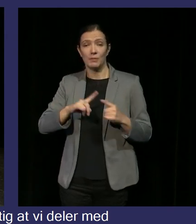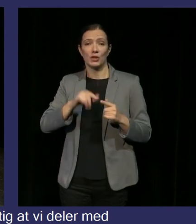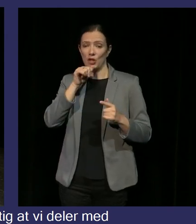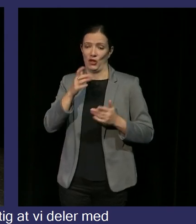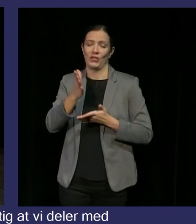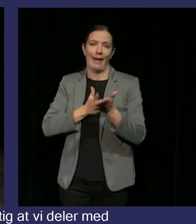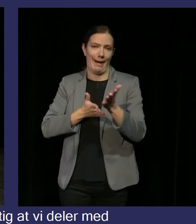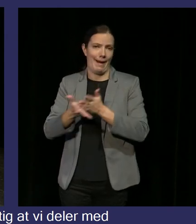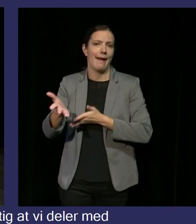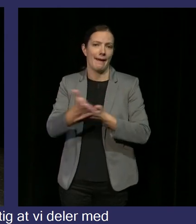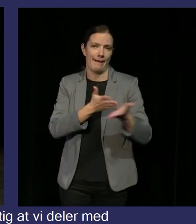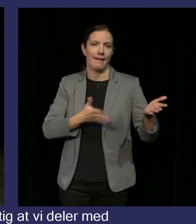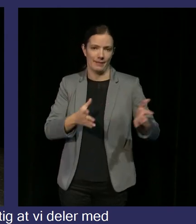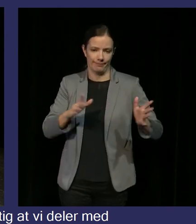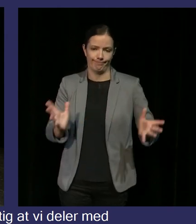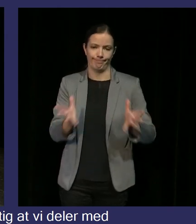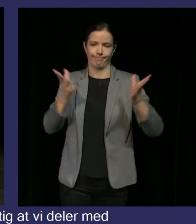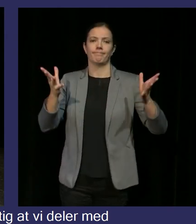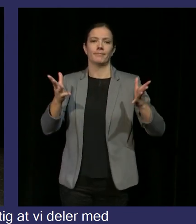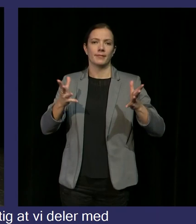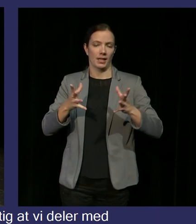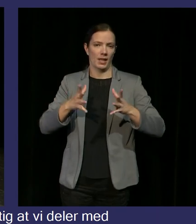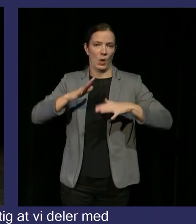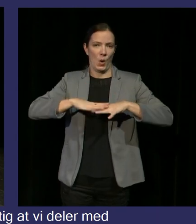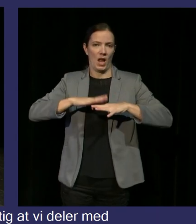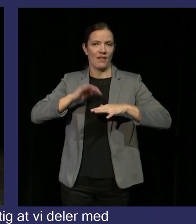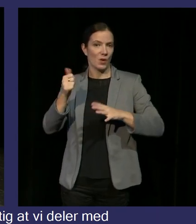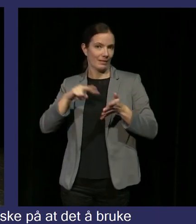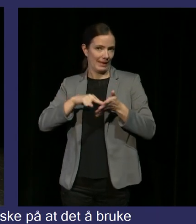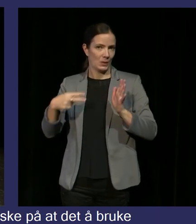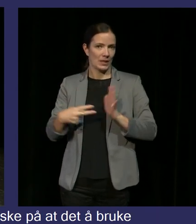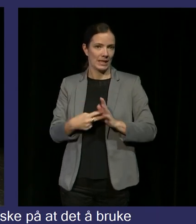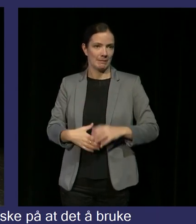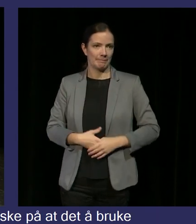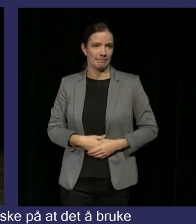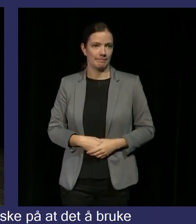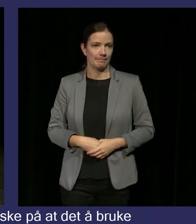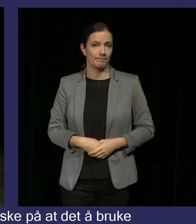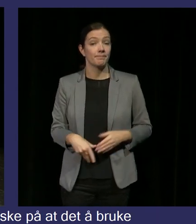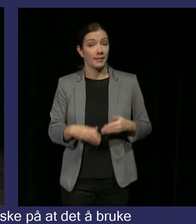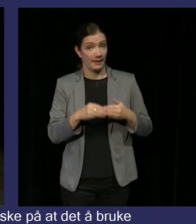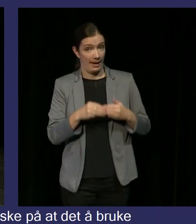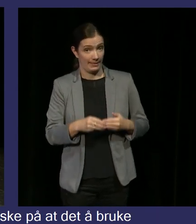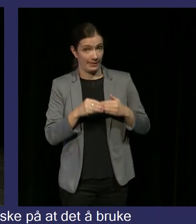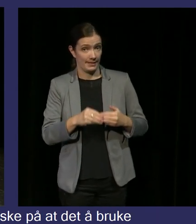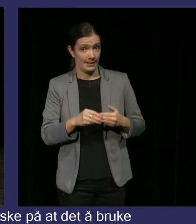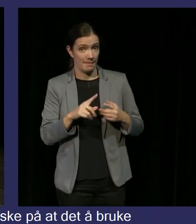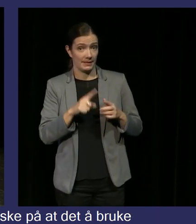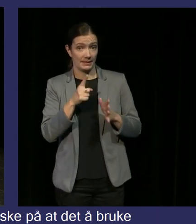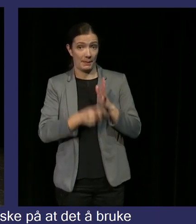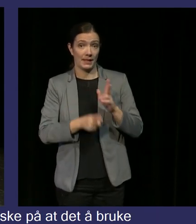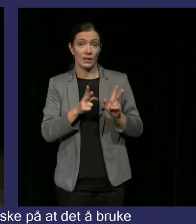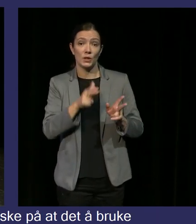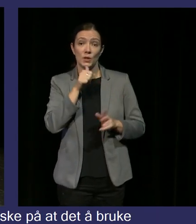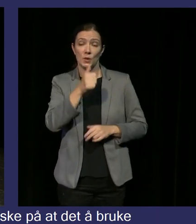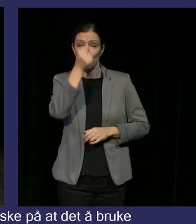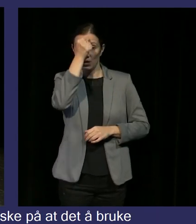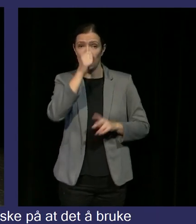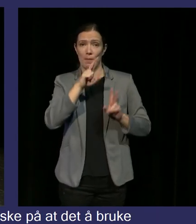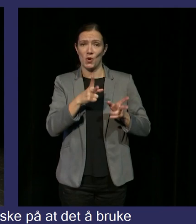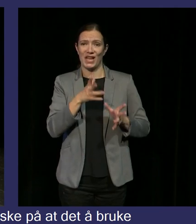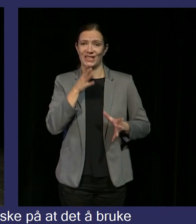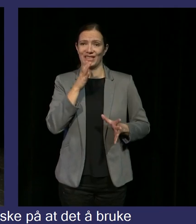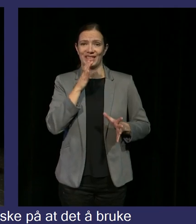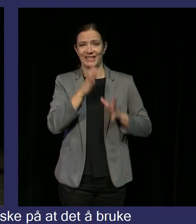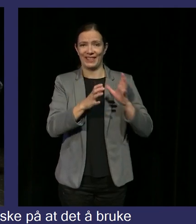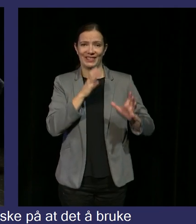og nettopp får opp grunnlaget for teknologien. Ja, jeg veldig enig i det. Samtidig så må vi huske på at det å bruke chatbot på